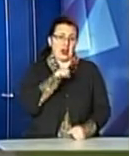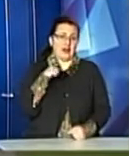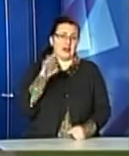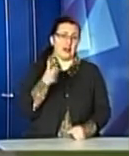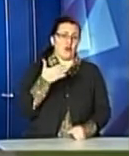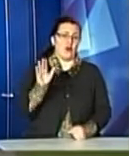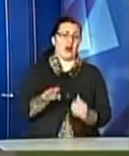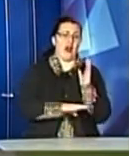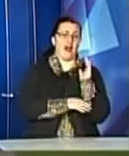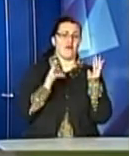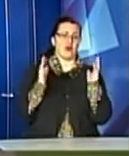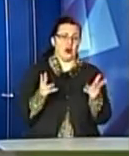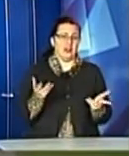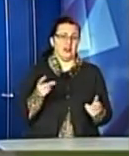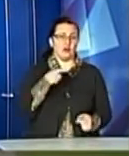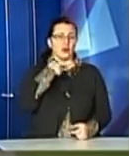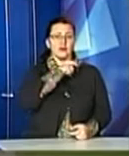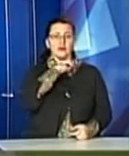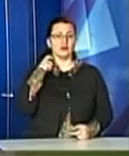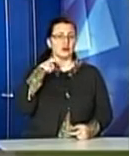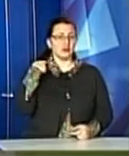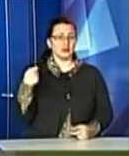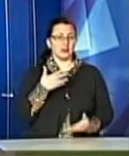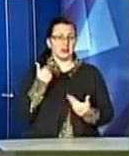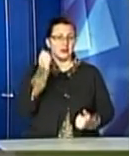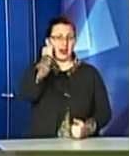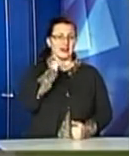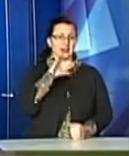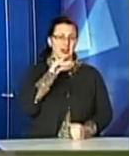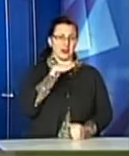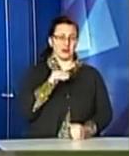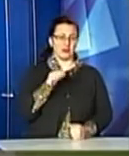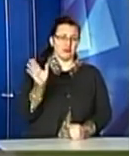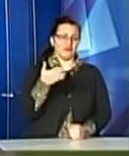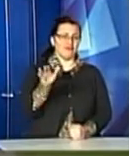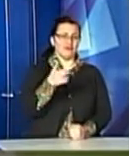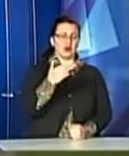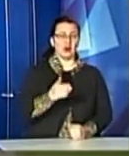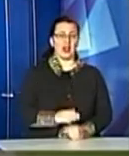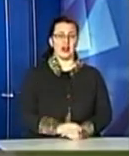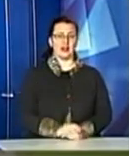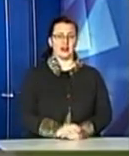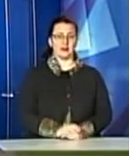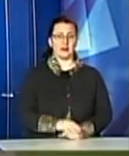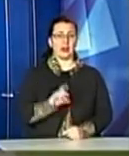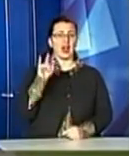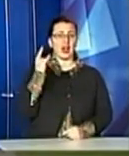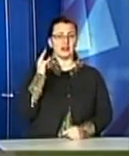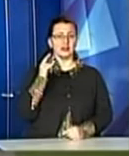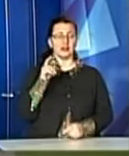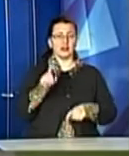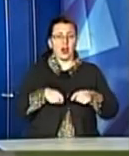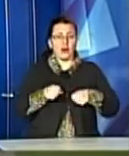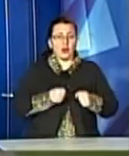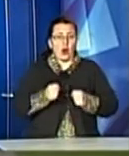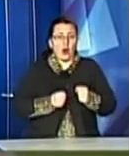гуляє лісом, бо він без прив'язі, він старий пес такий, він знає всі стежки. І побіг собі, а дитина